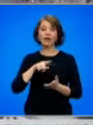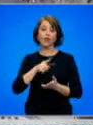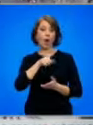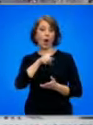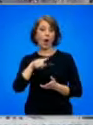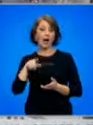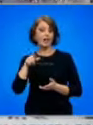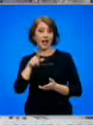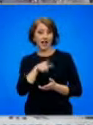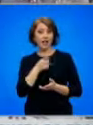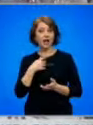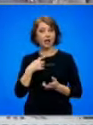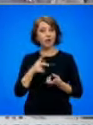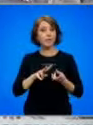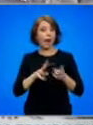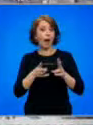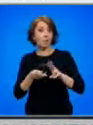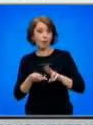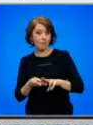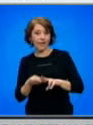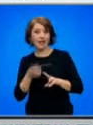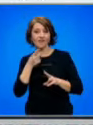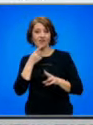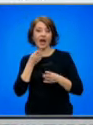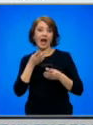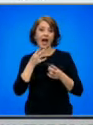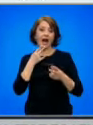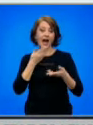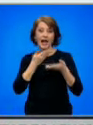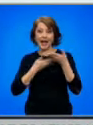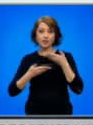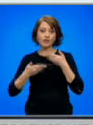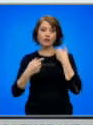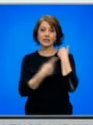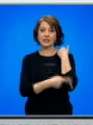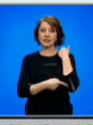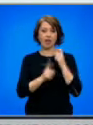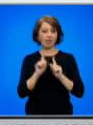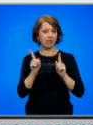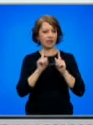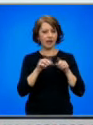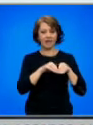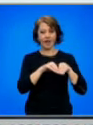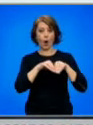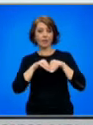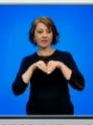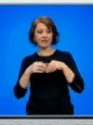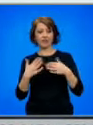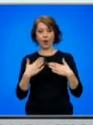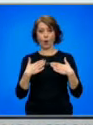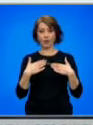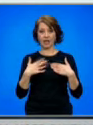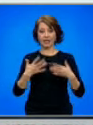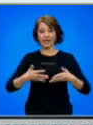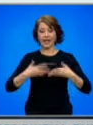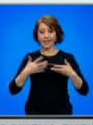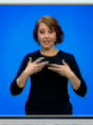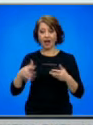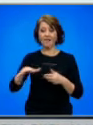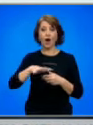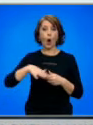позицията ни при липса на напредък в разговорите за историята. По никакъв начин не трябва да се отстъпва от нашите искания за в областта